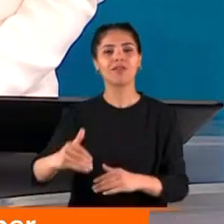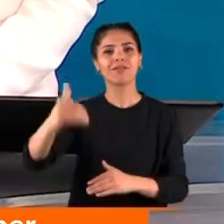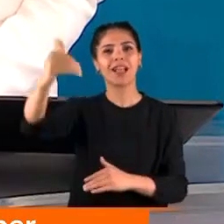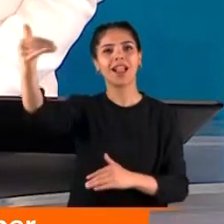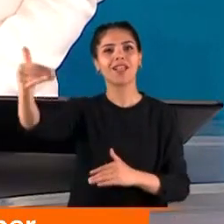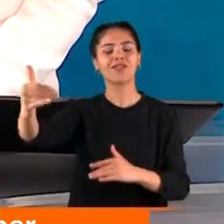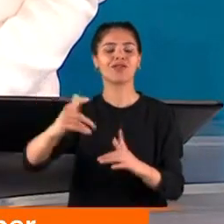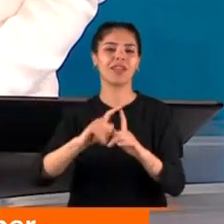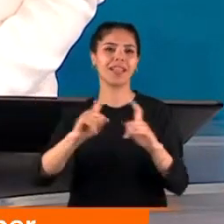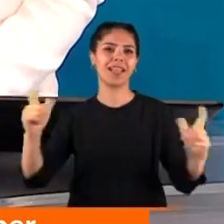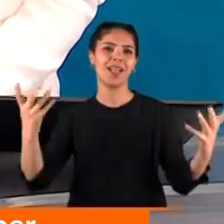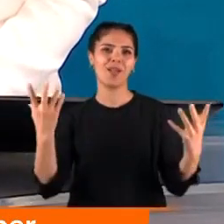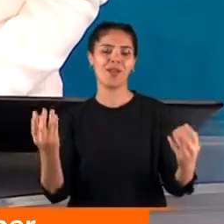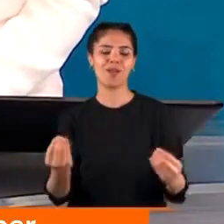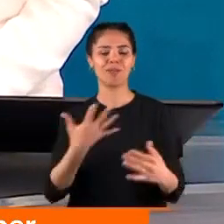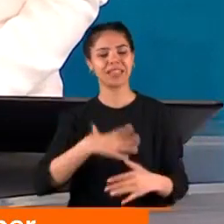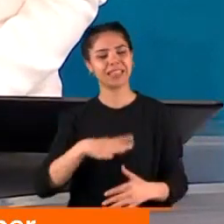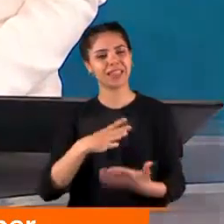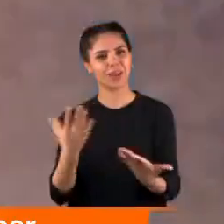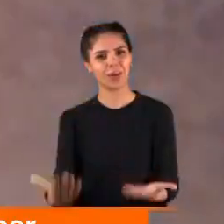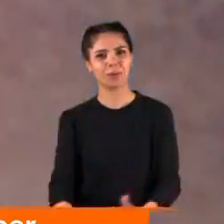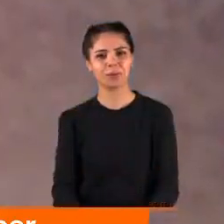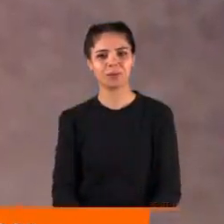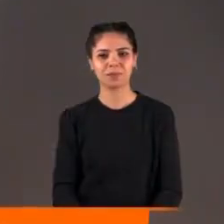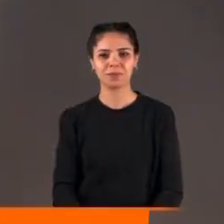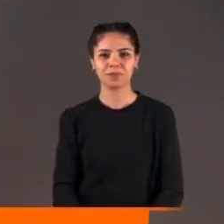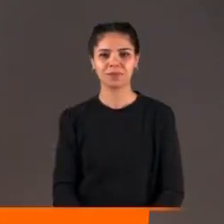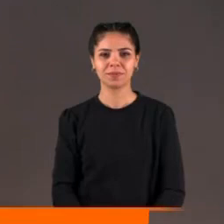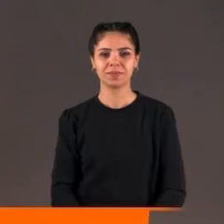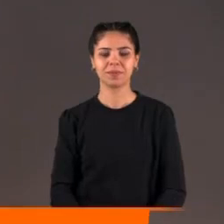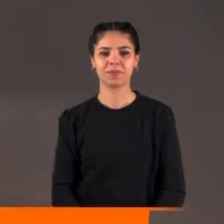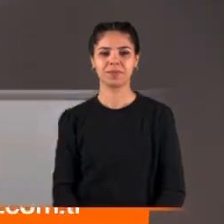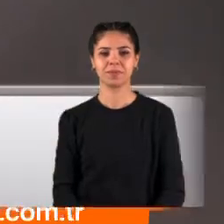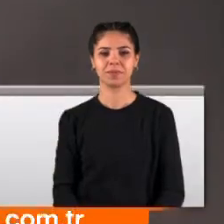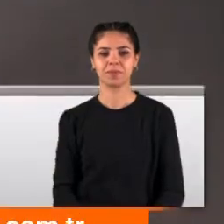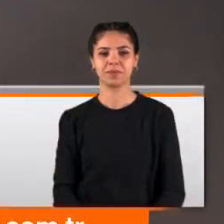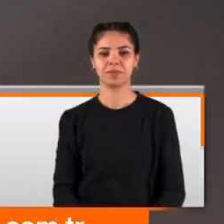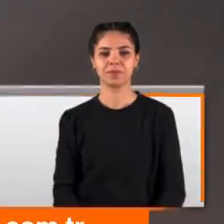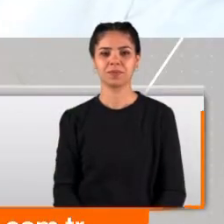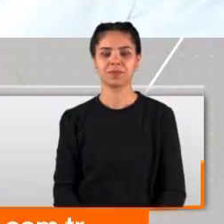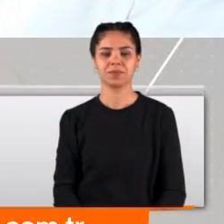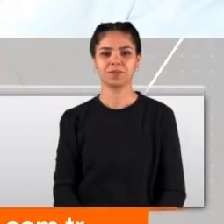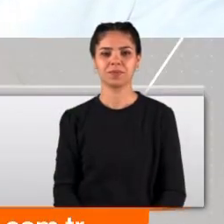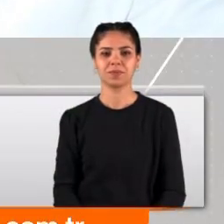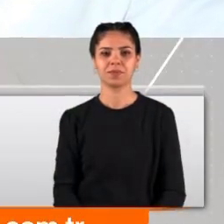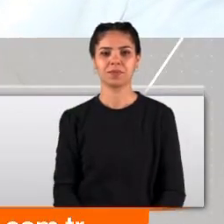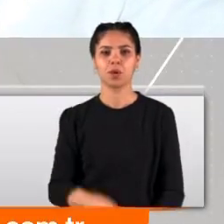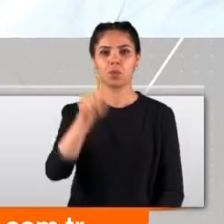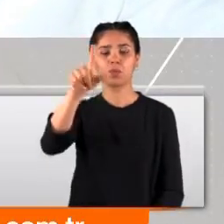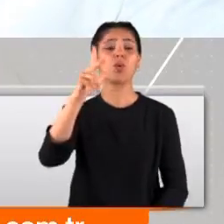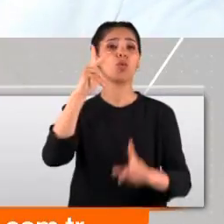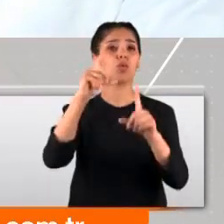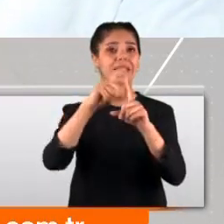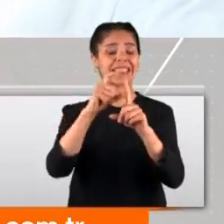ilerde yaygınlaşmasına mutlu ediyor bu takip o zaman geçirmek için bu yazıcıların